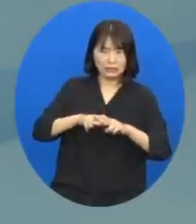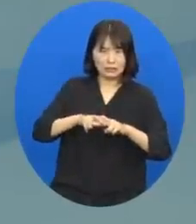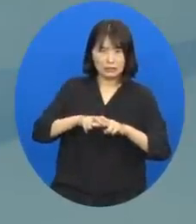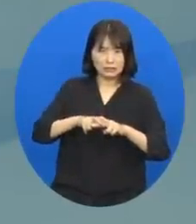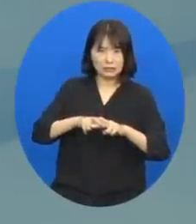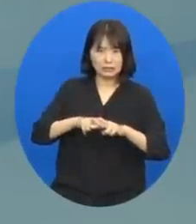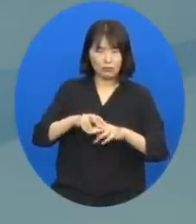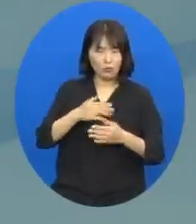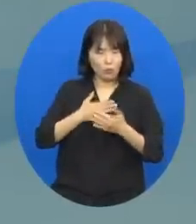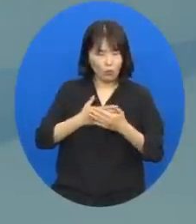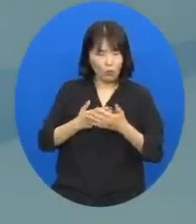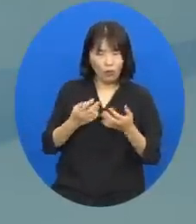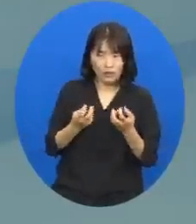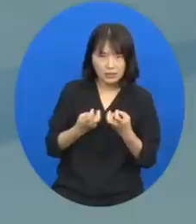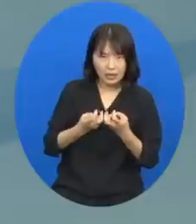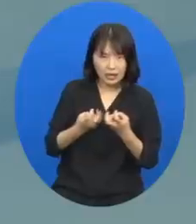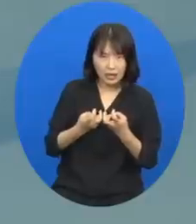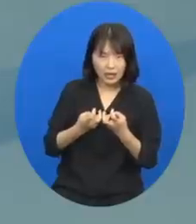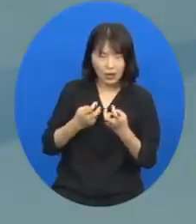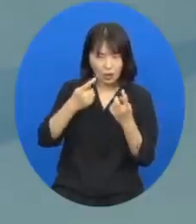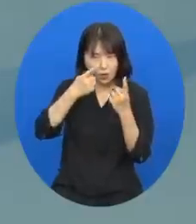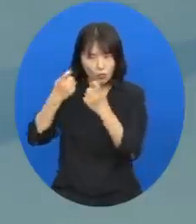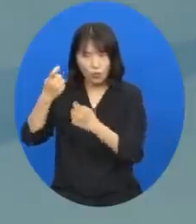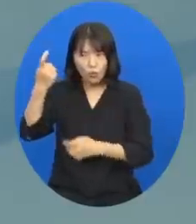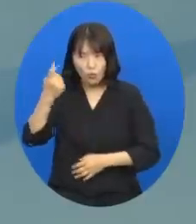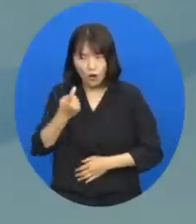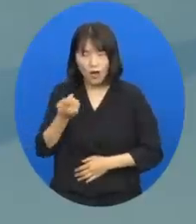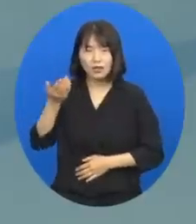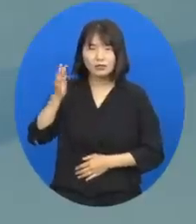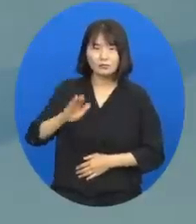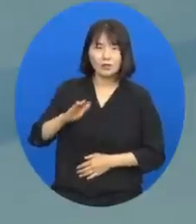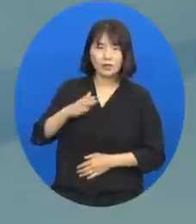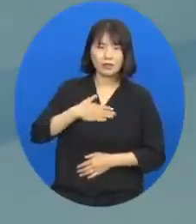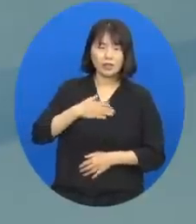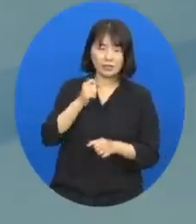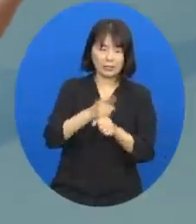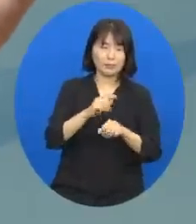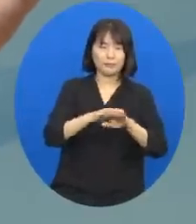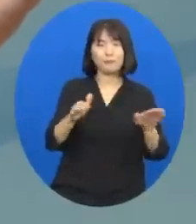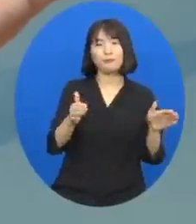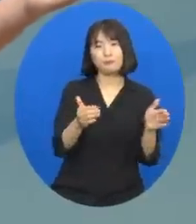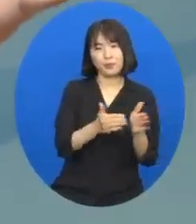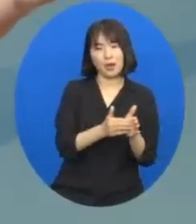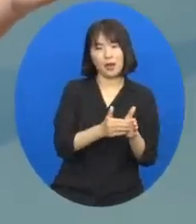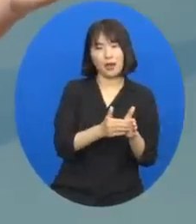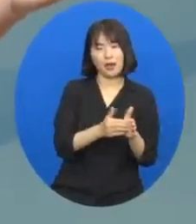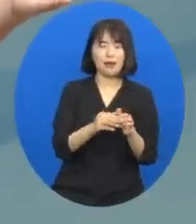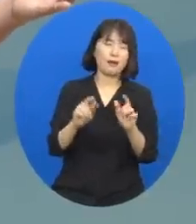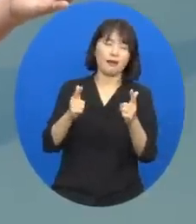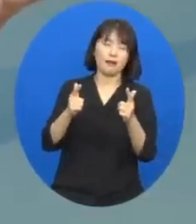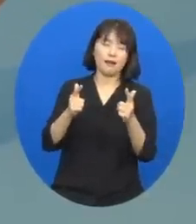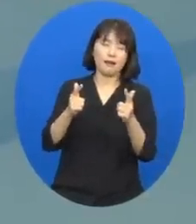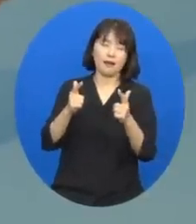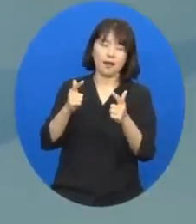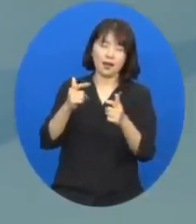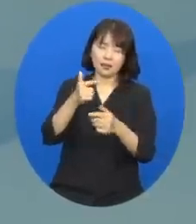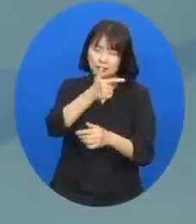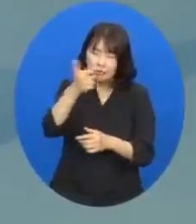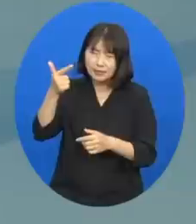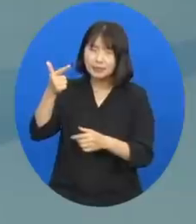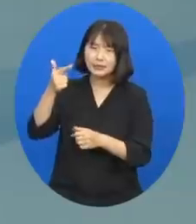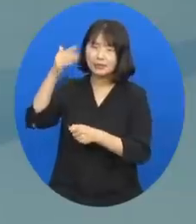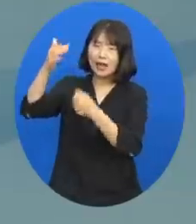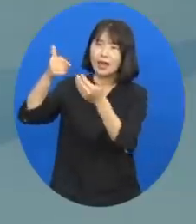두루미 들었습니다 그런데 이미 핵을 받았잖아요 아니다 어떻게 하라구요 큰 그림으로 보라 하나님이 보내주신